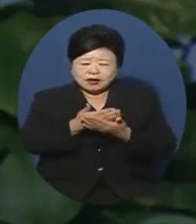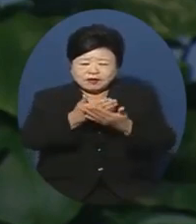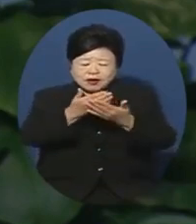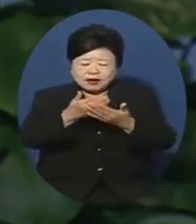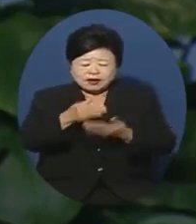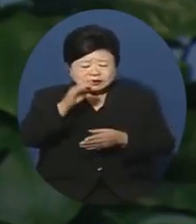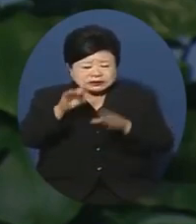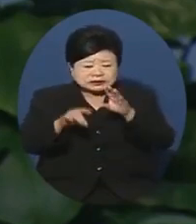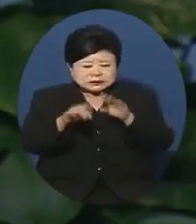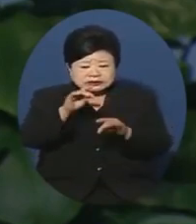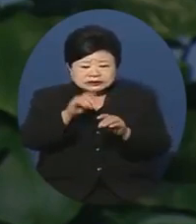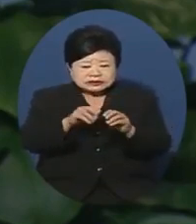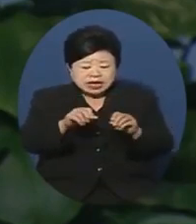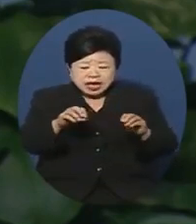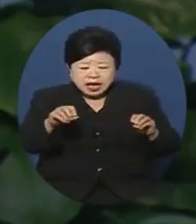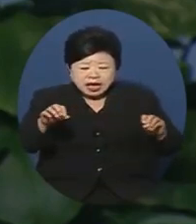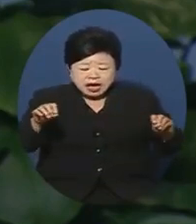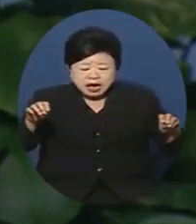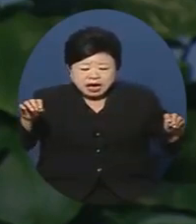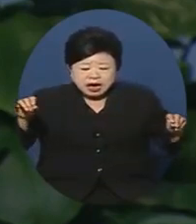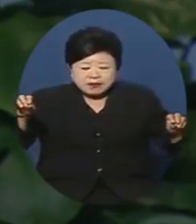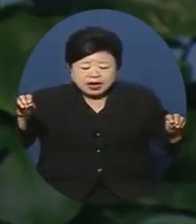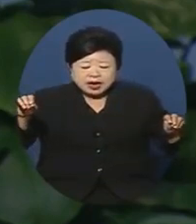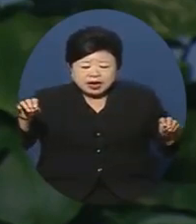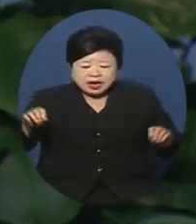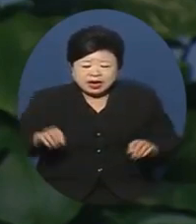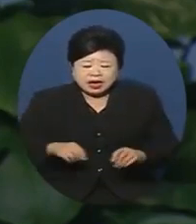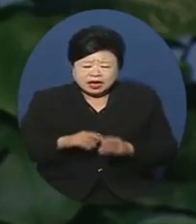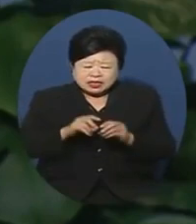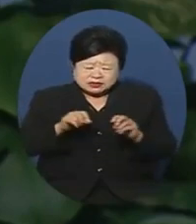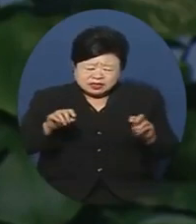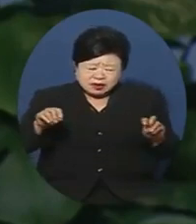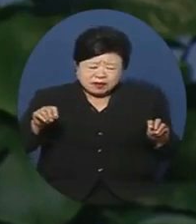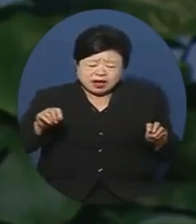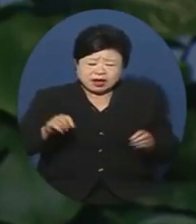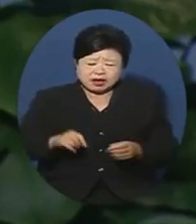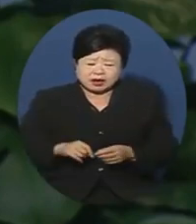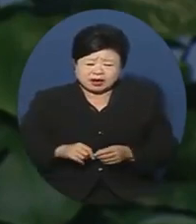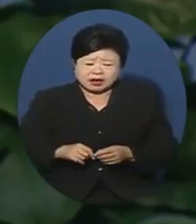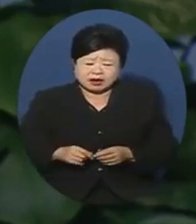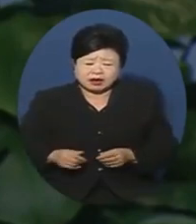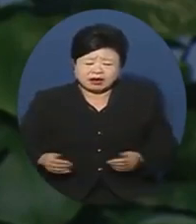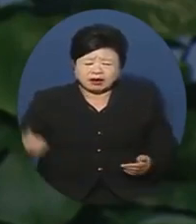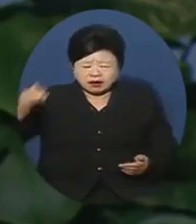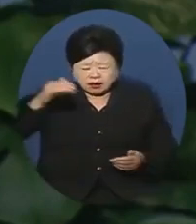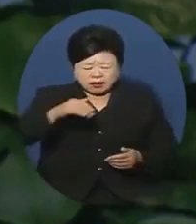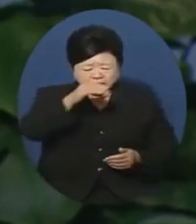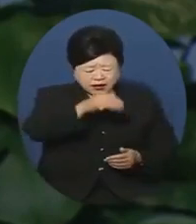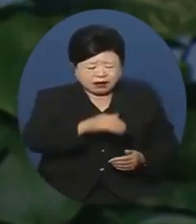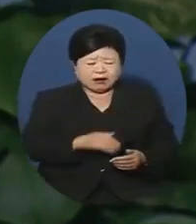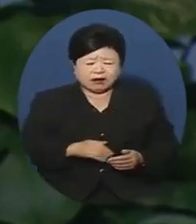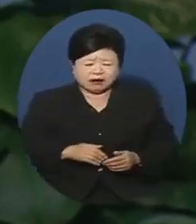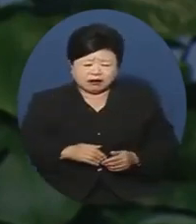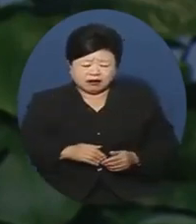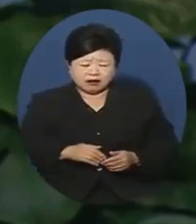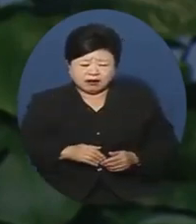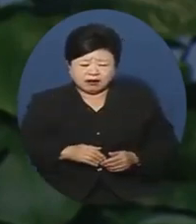사막이에요. 사막에 사막 사막에 사막 중국의 고비 사막은 말도